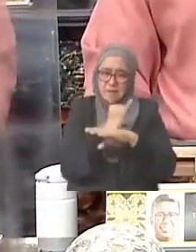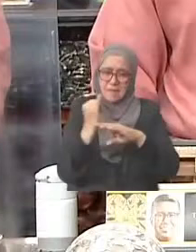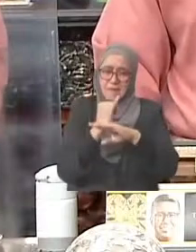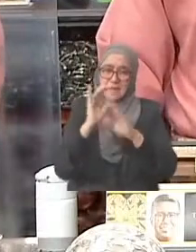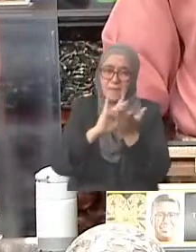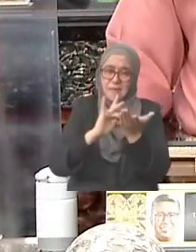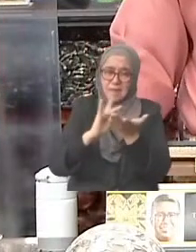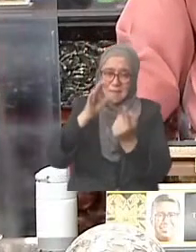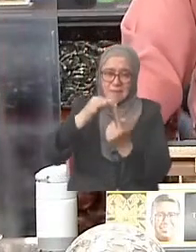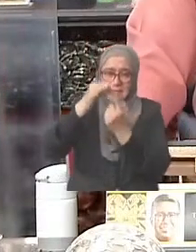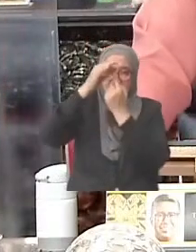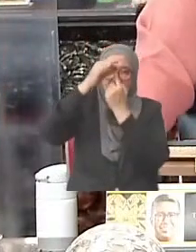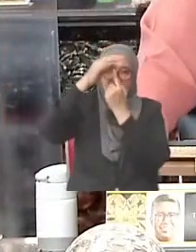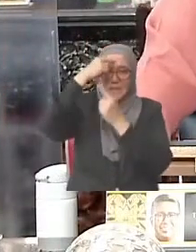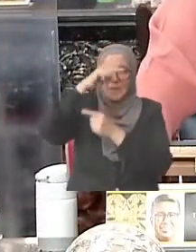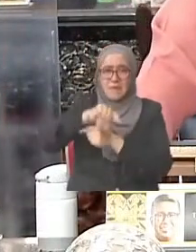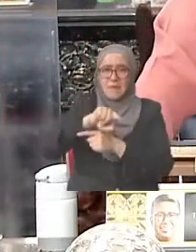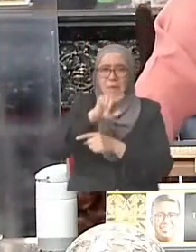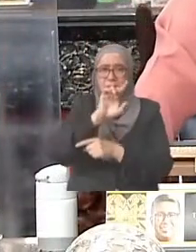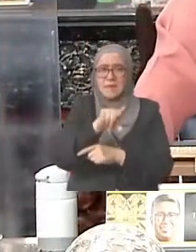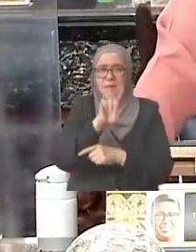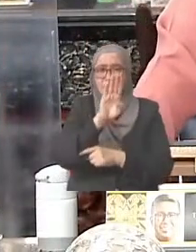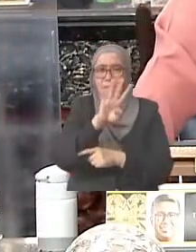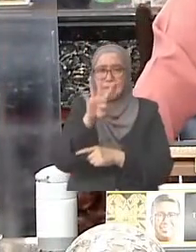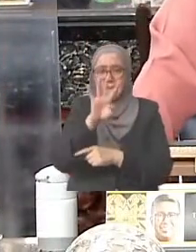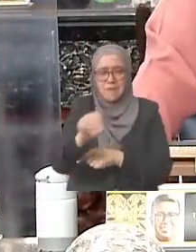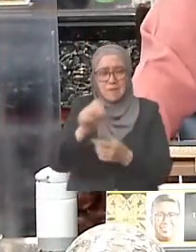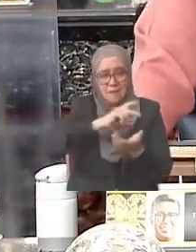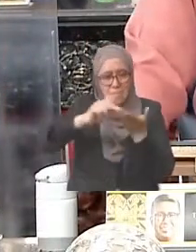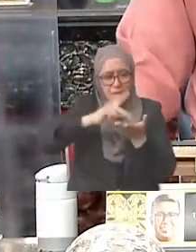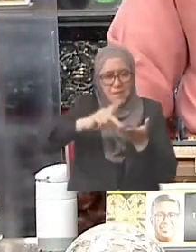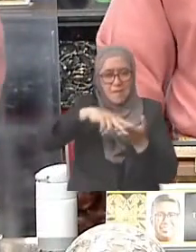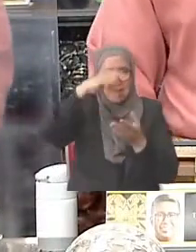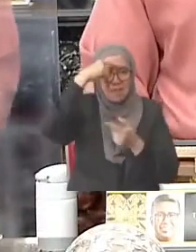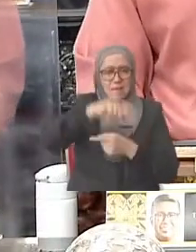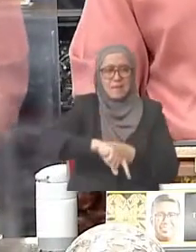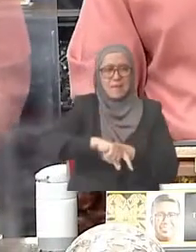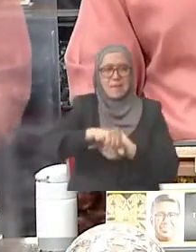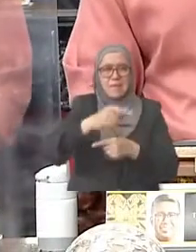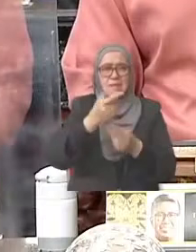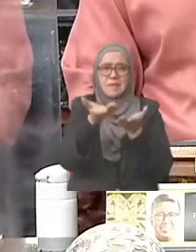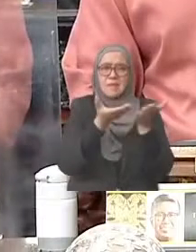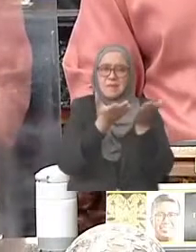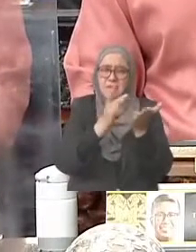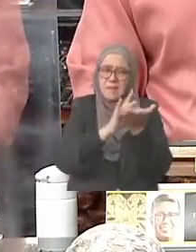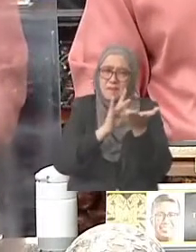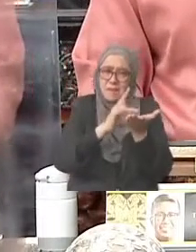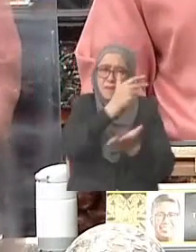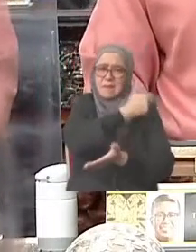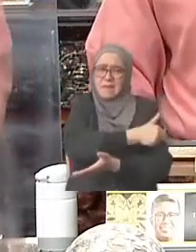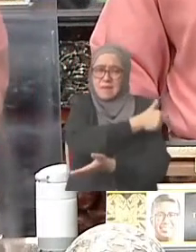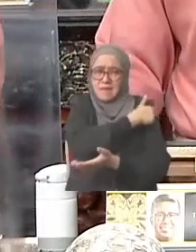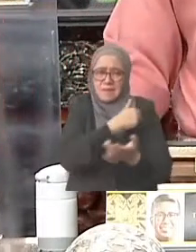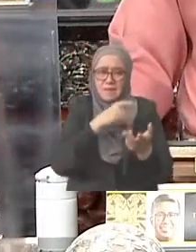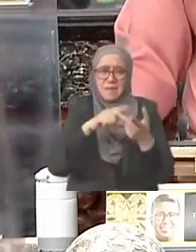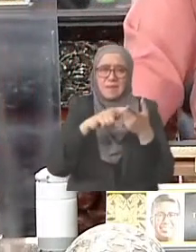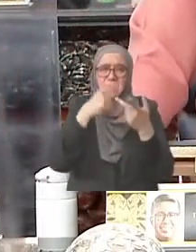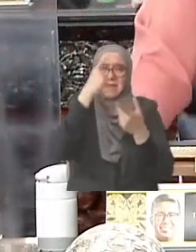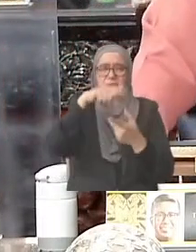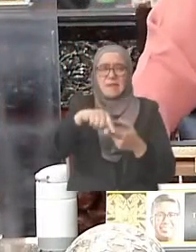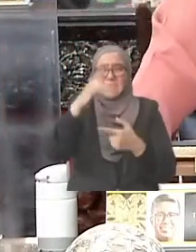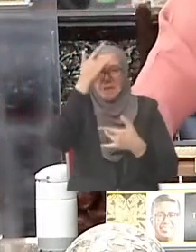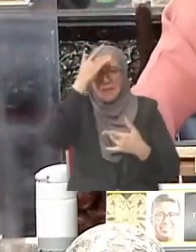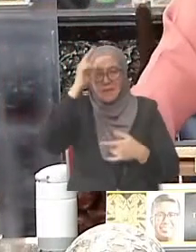UB40 telah membayar tuntutan berkaitan hospitalisasi dan penyakit kritis ke sebanyak lebih 180000000 Ringgit